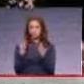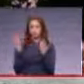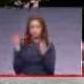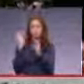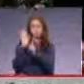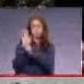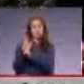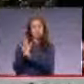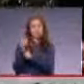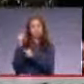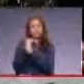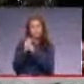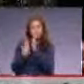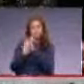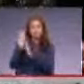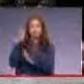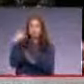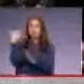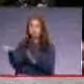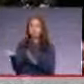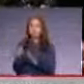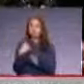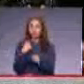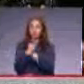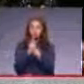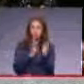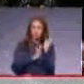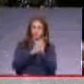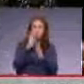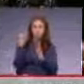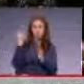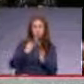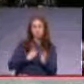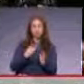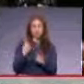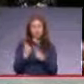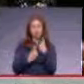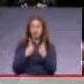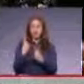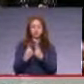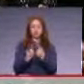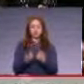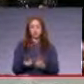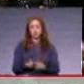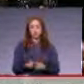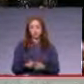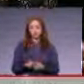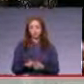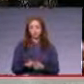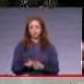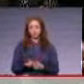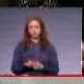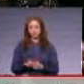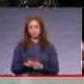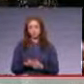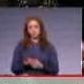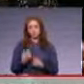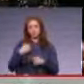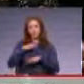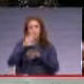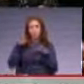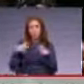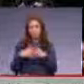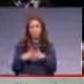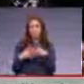بصريح العباره، شايله همها فاهمني؟ جيل واحد وحمل همها، يعني